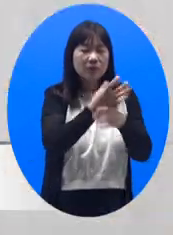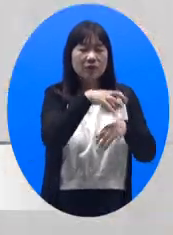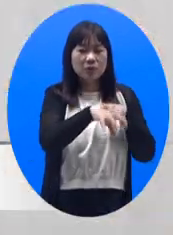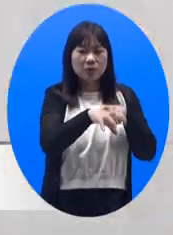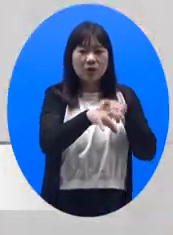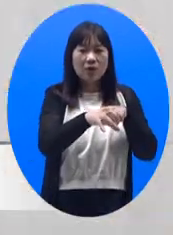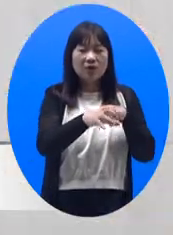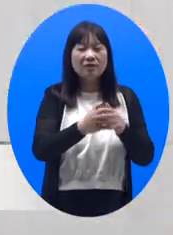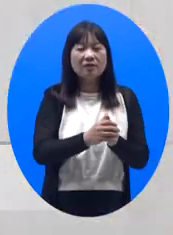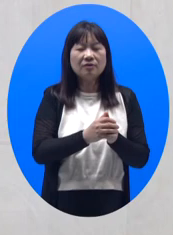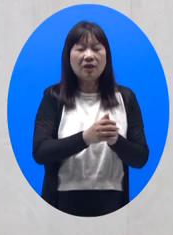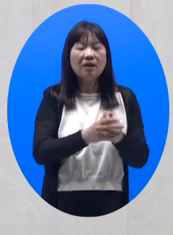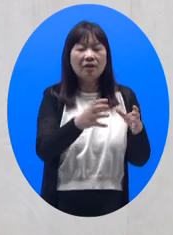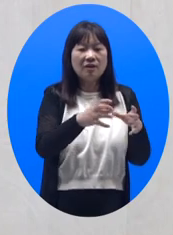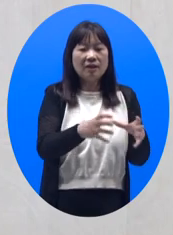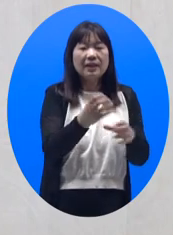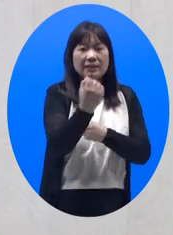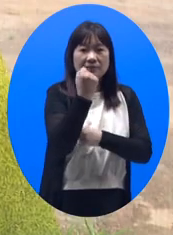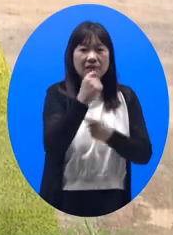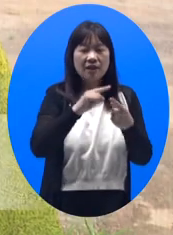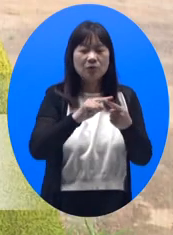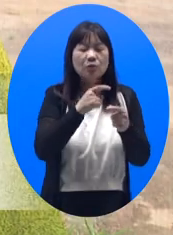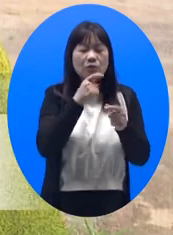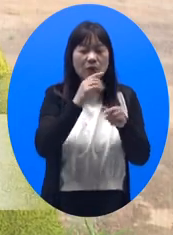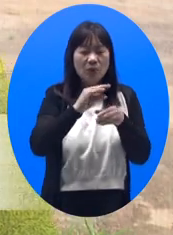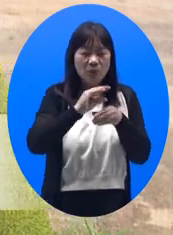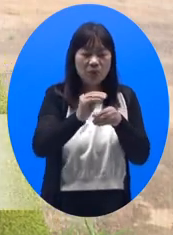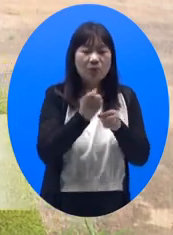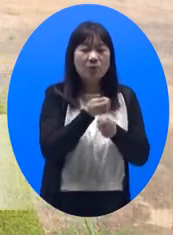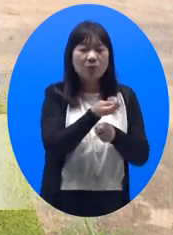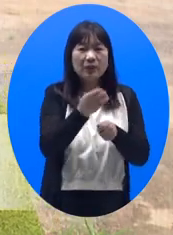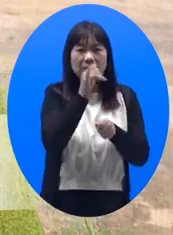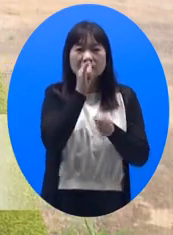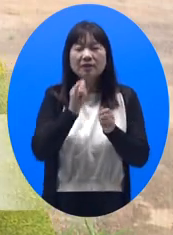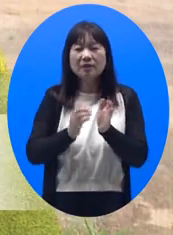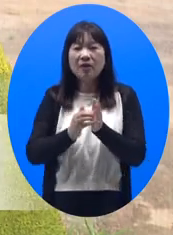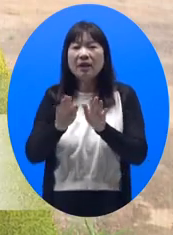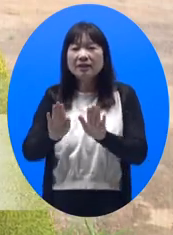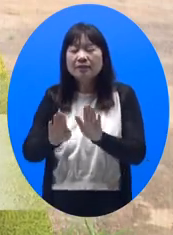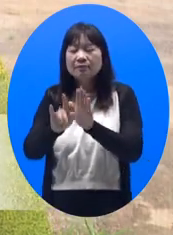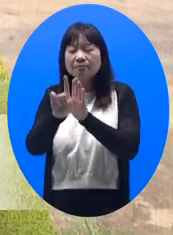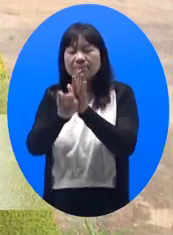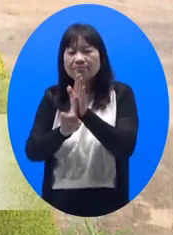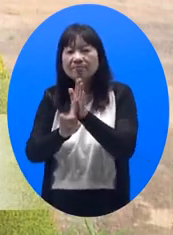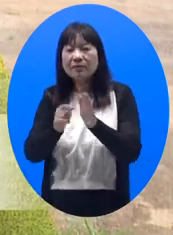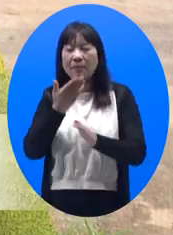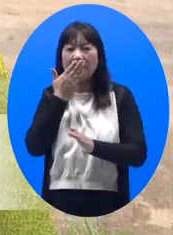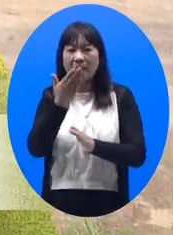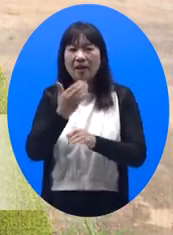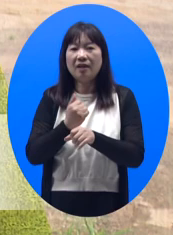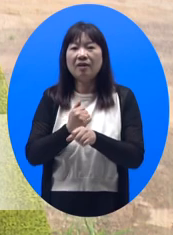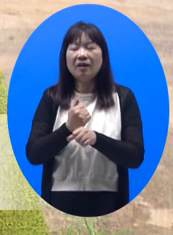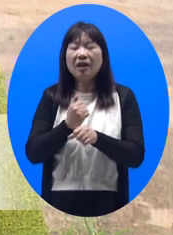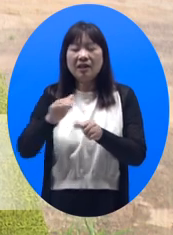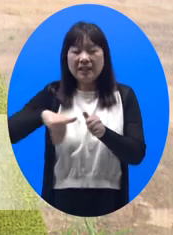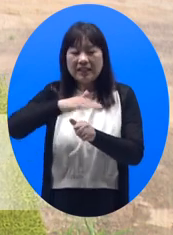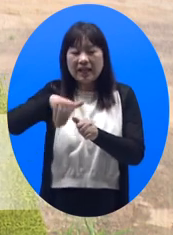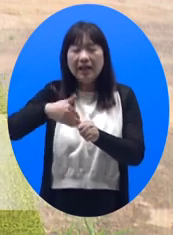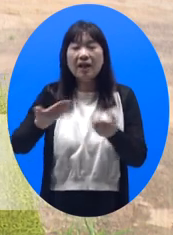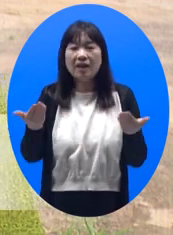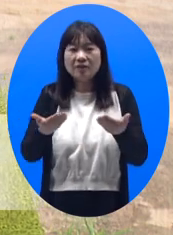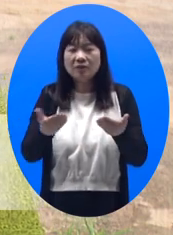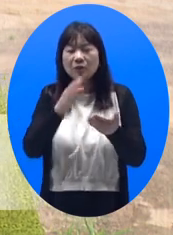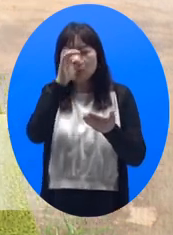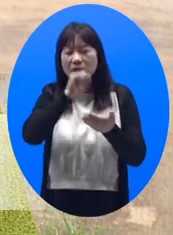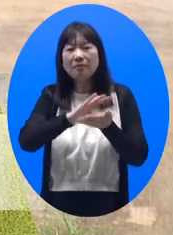가늘고 고르게 공기 중에 뿌려줍니다. 수분 증발로 인해서 온도가 굉장히 많이 떨어지거든요. 작업 환경이 굉장히 좋게